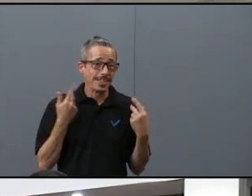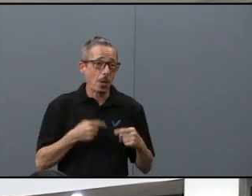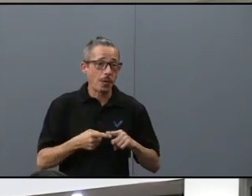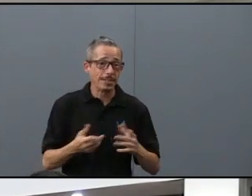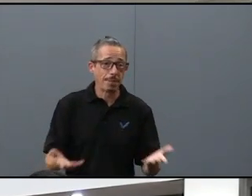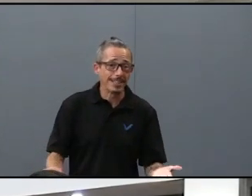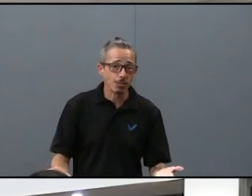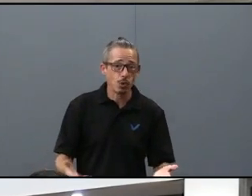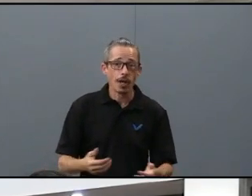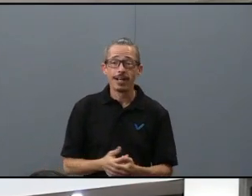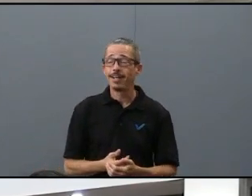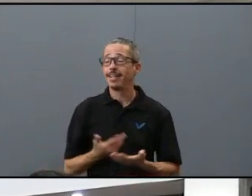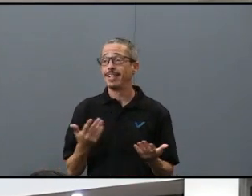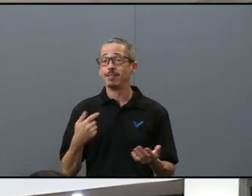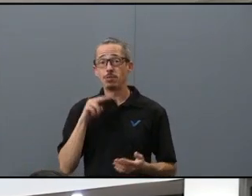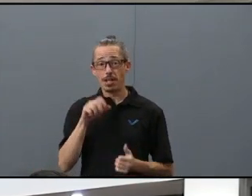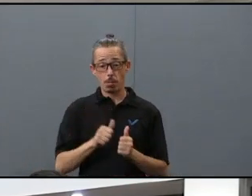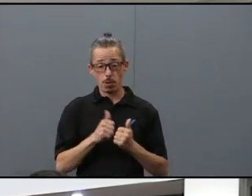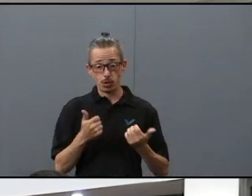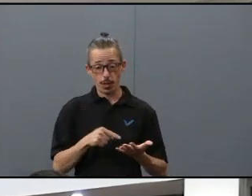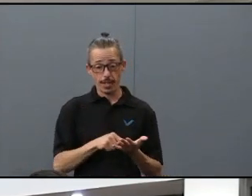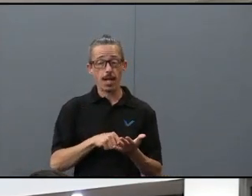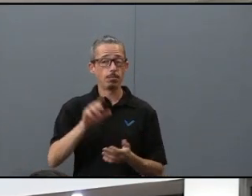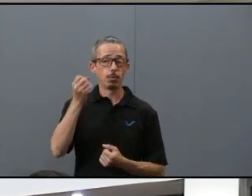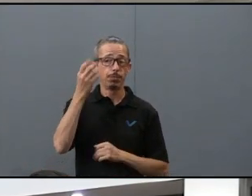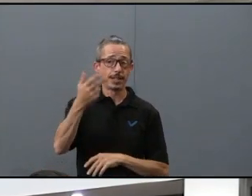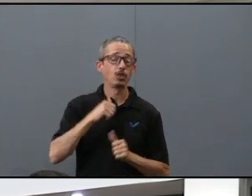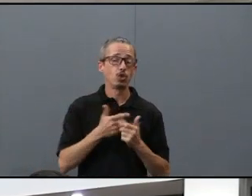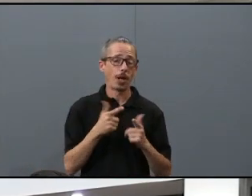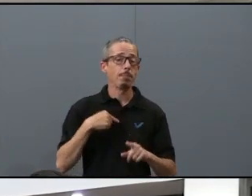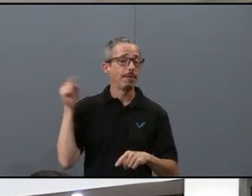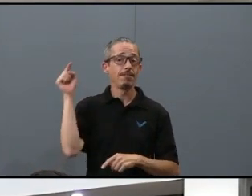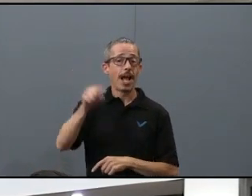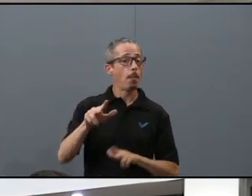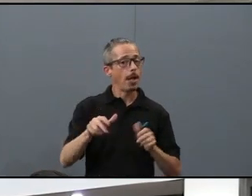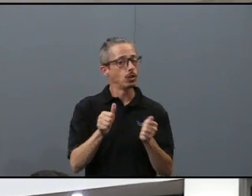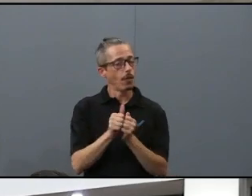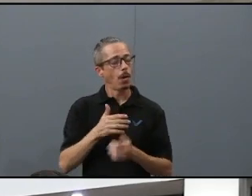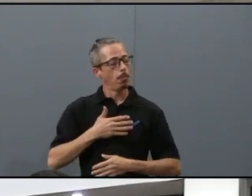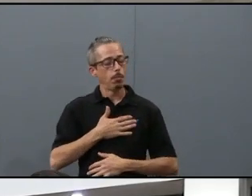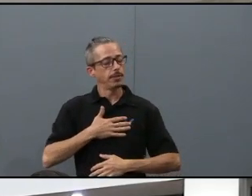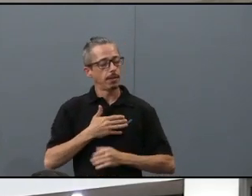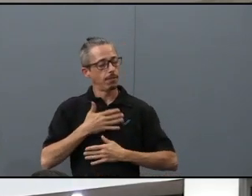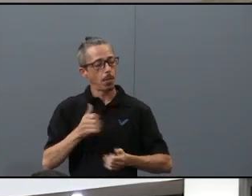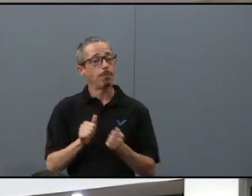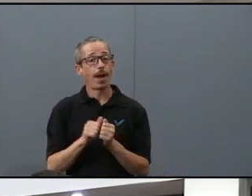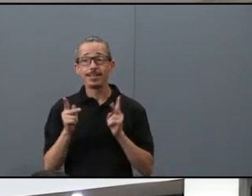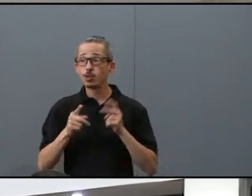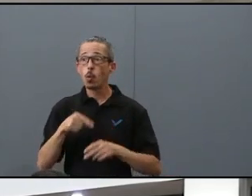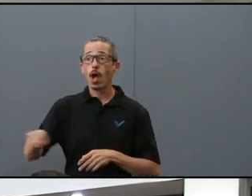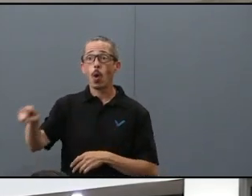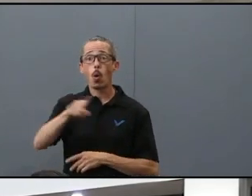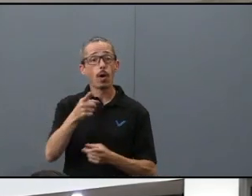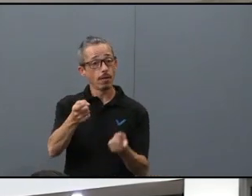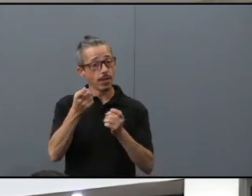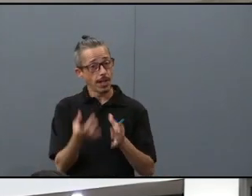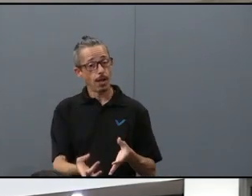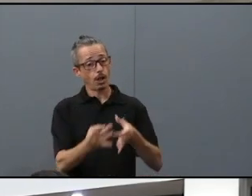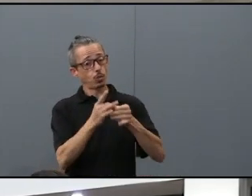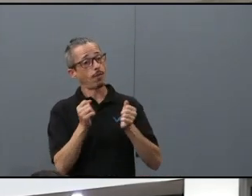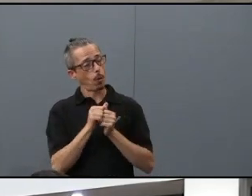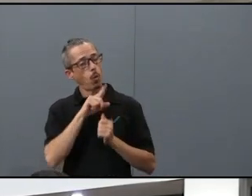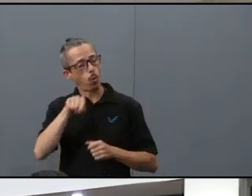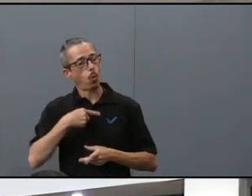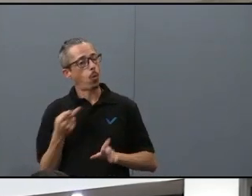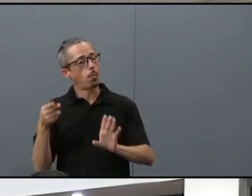beaucoup puis justement je regardais mon agenda je suis libre le 8 alors je vais venir marcher avec plaisir puis j'invite l'ensemble des citoyens à se joindre à nous